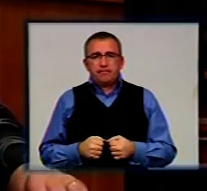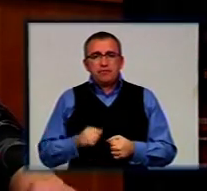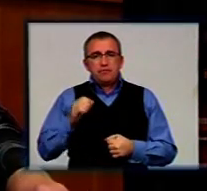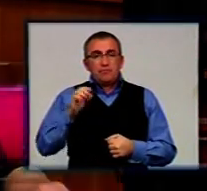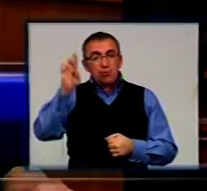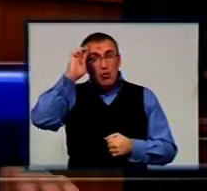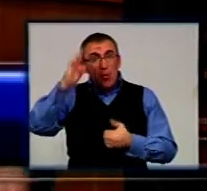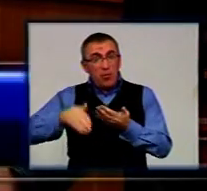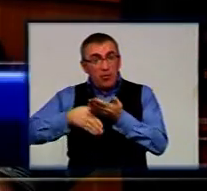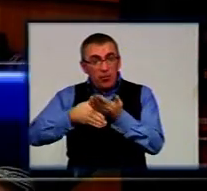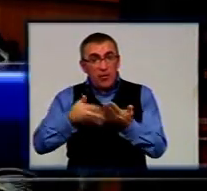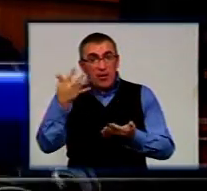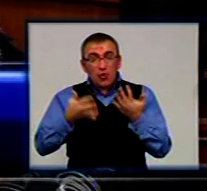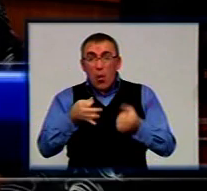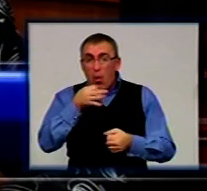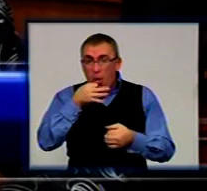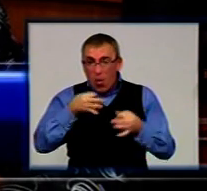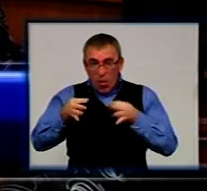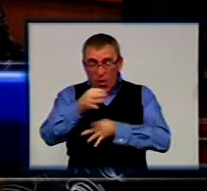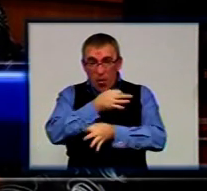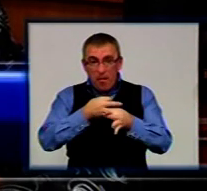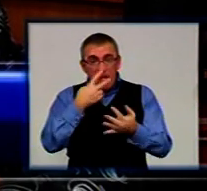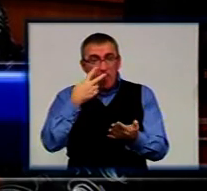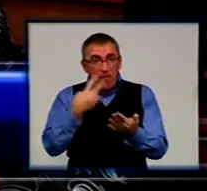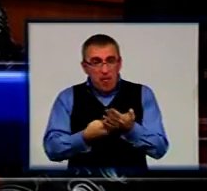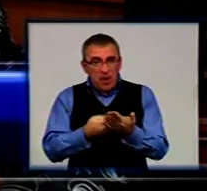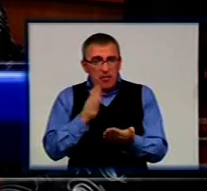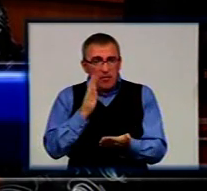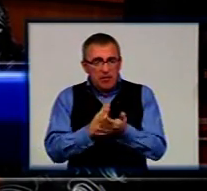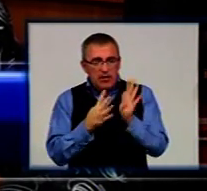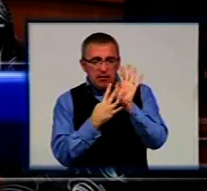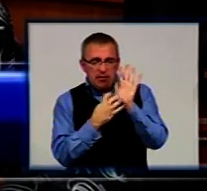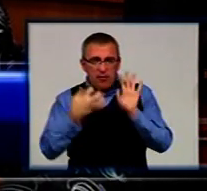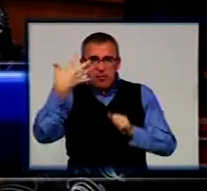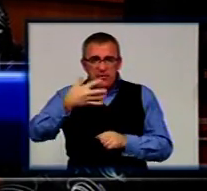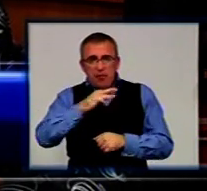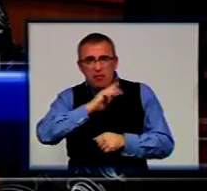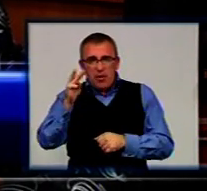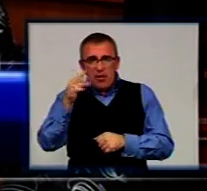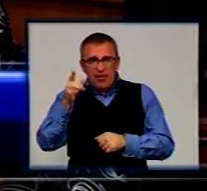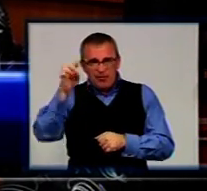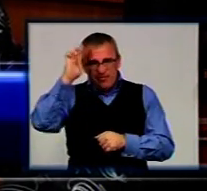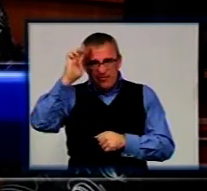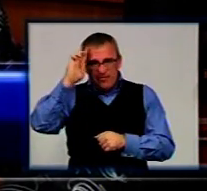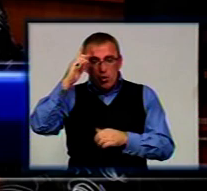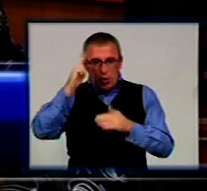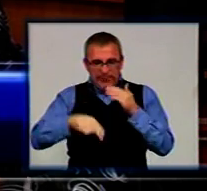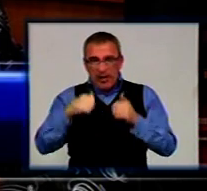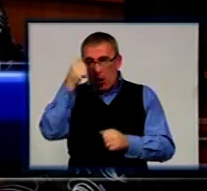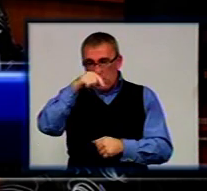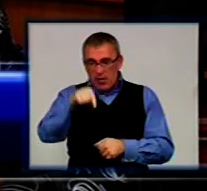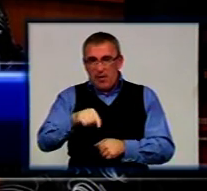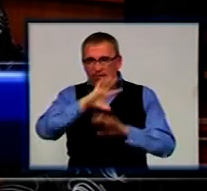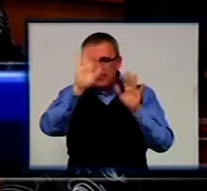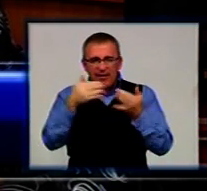Стосовно державних допомог, якщо говорити, передбачено майже 950 мільйонів державної субвенції до кінця року на всі